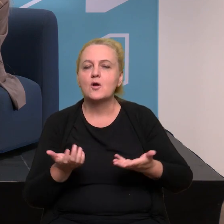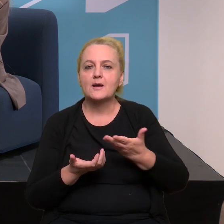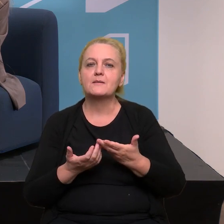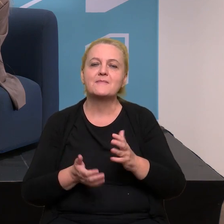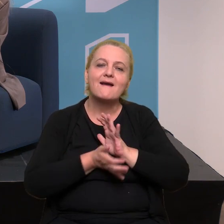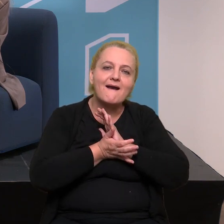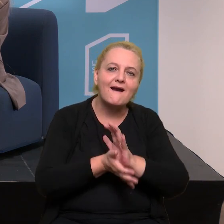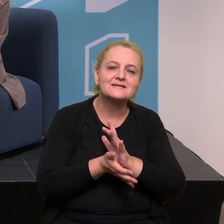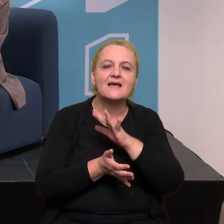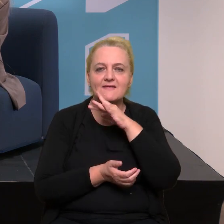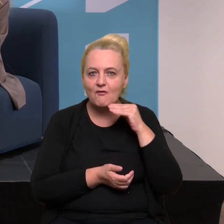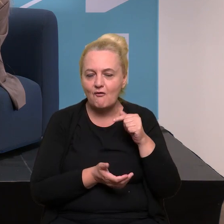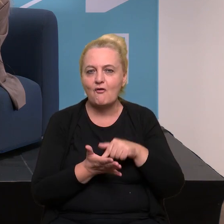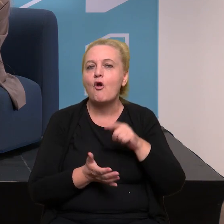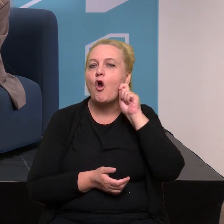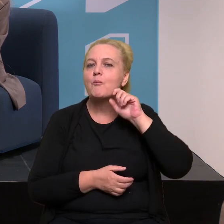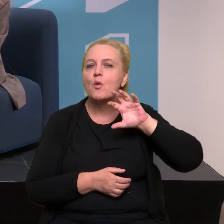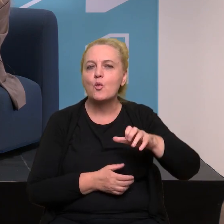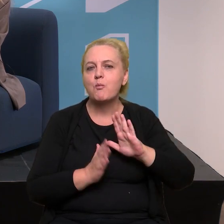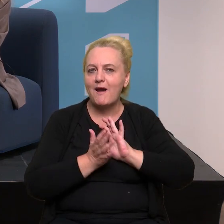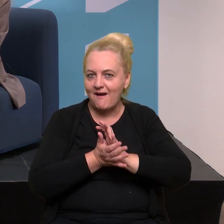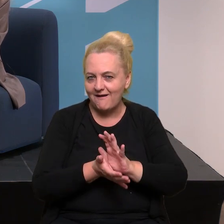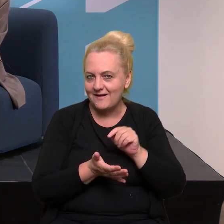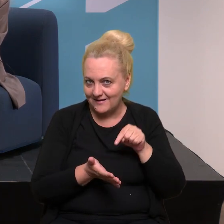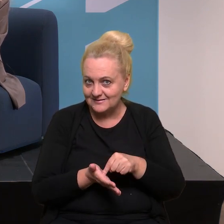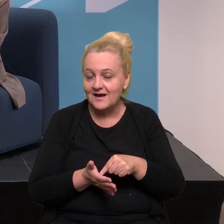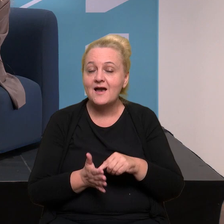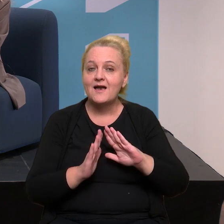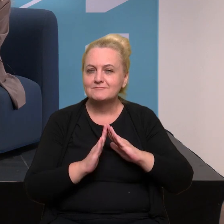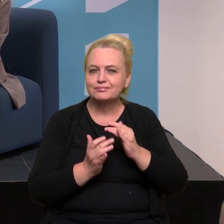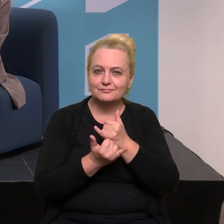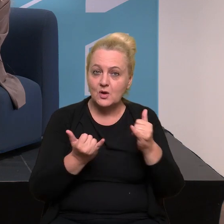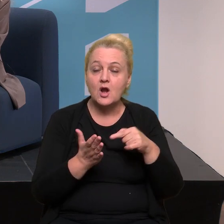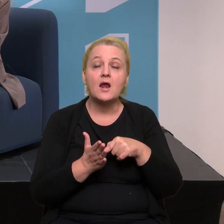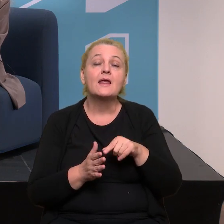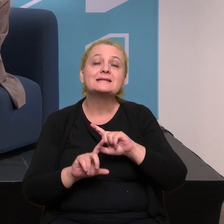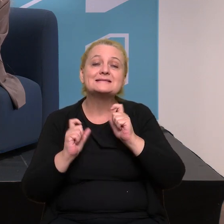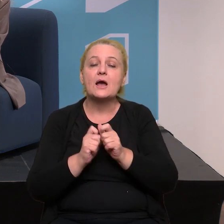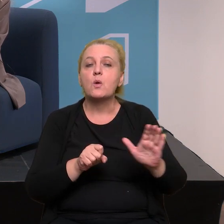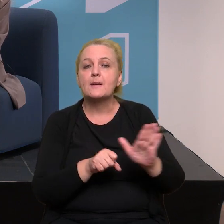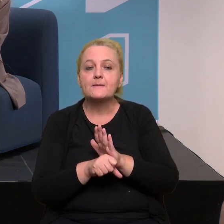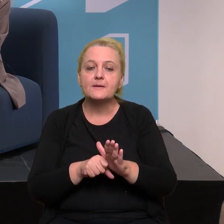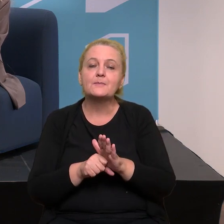co robi prasa kolorowa, prasa kobieca, o tym, jak działa cały biznes